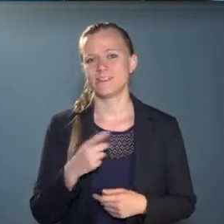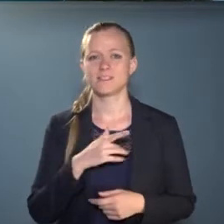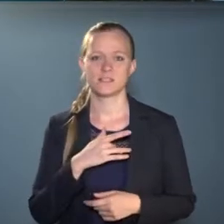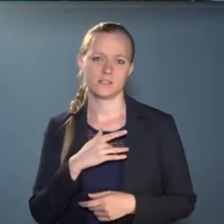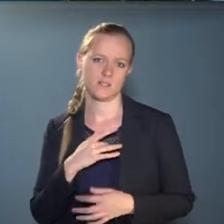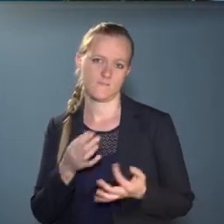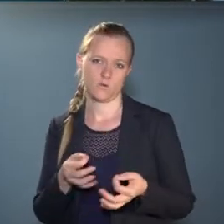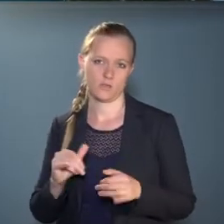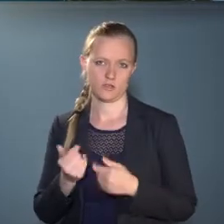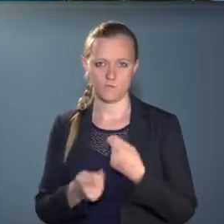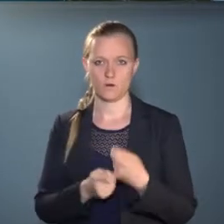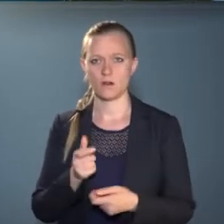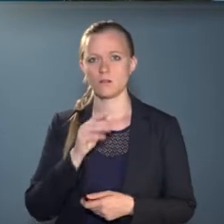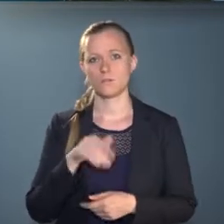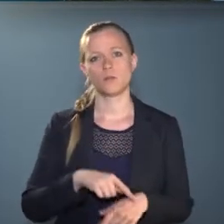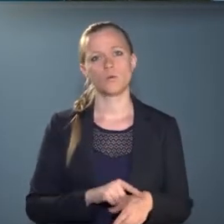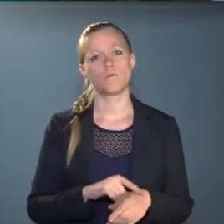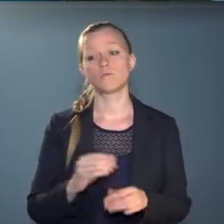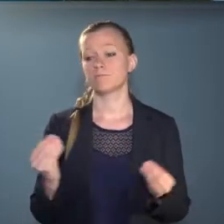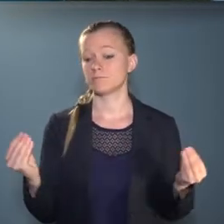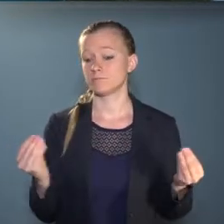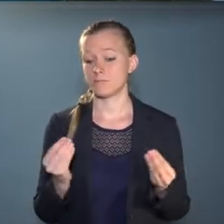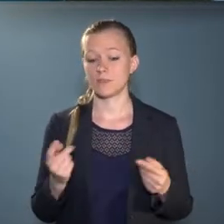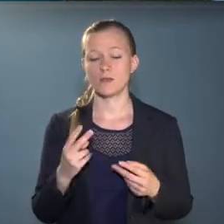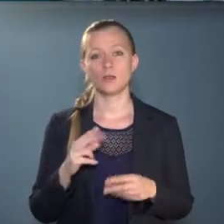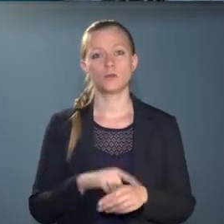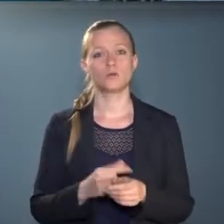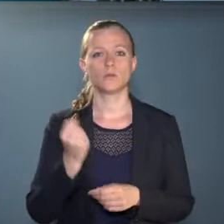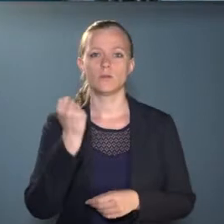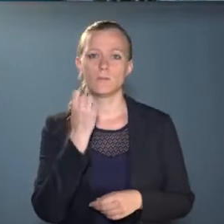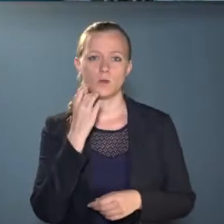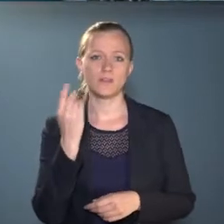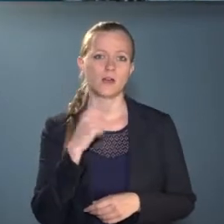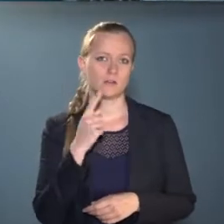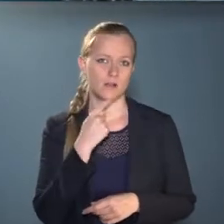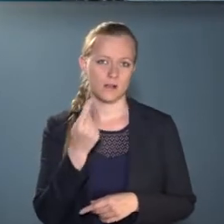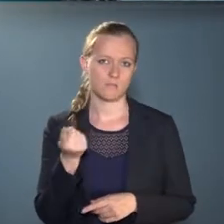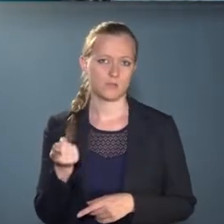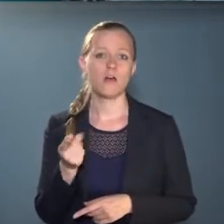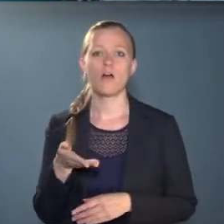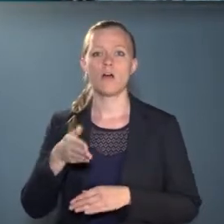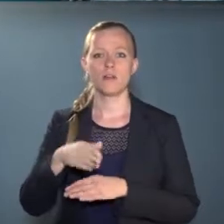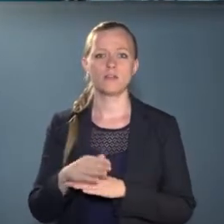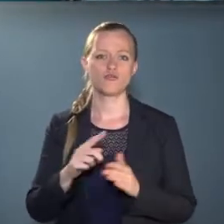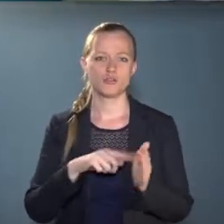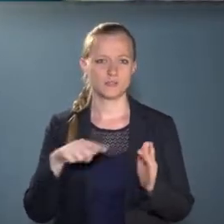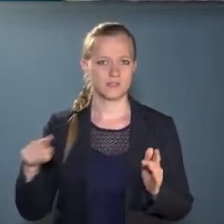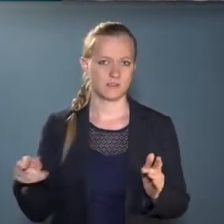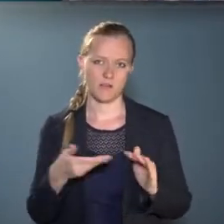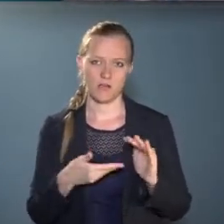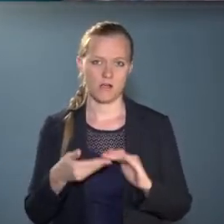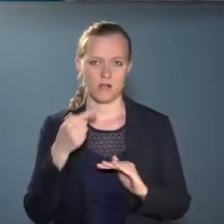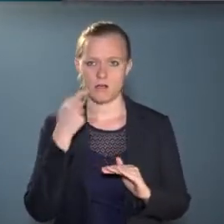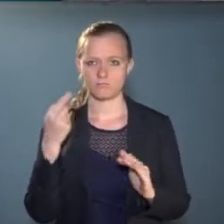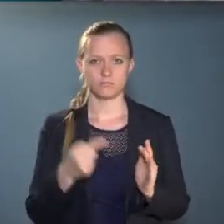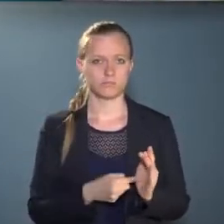is foglalkoznak majd az orvosok, hiszen, mint dr. Bodnár Attila elmondta, a halálozási statisztikák alapján a helyzet